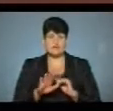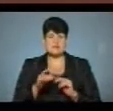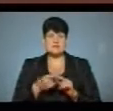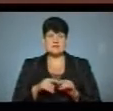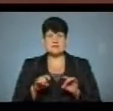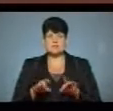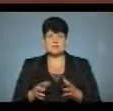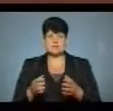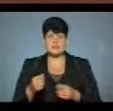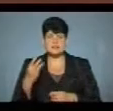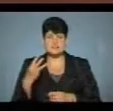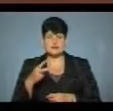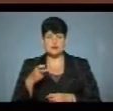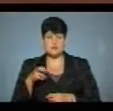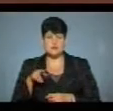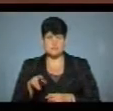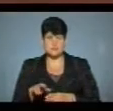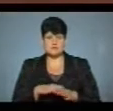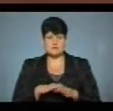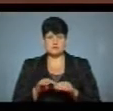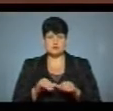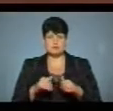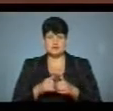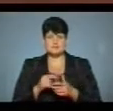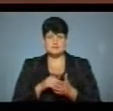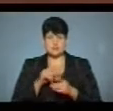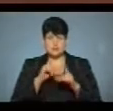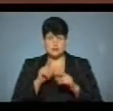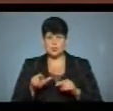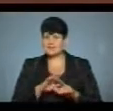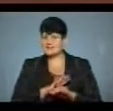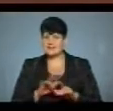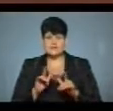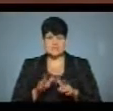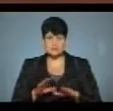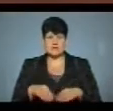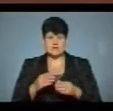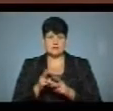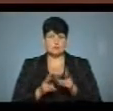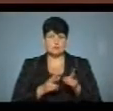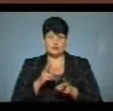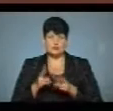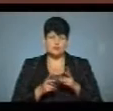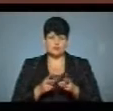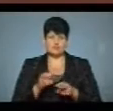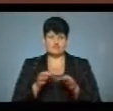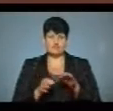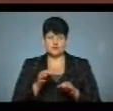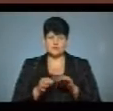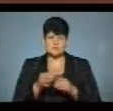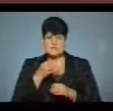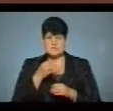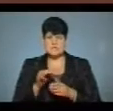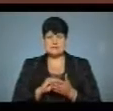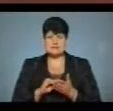рішення прийняли 30 липня на виконкомі Тернопільської міськради. Люди не згідні, тому подали позов до господарського суду, повідомила секретар